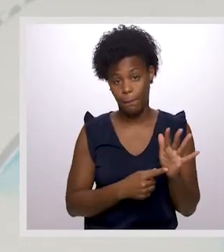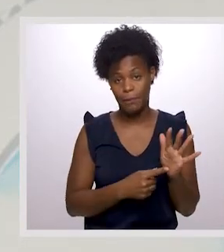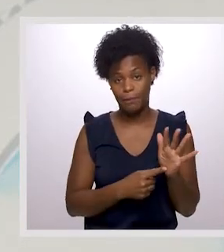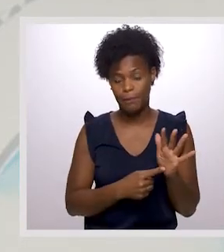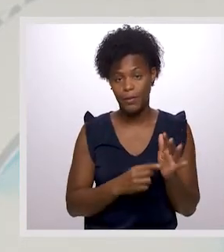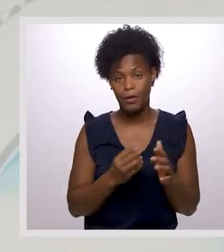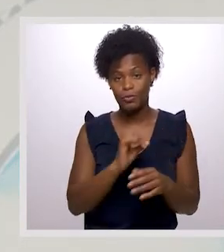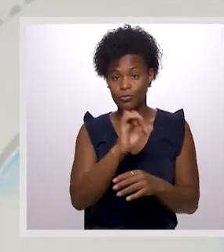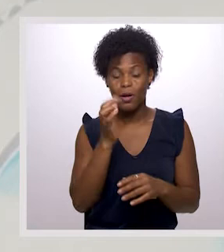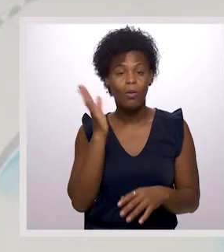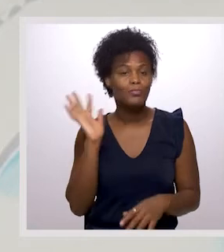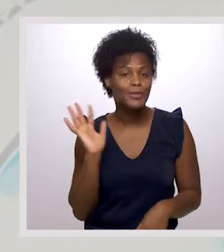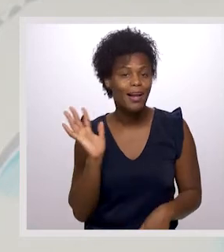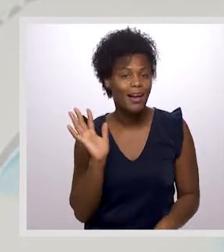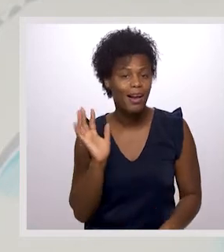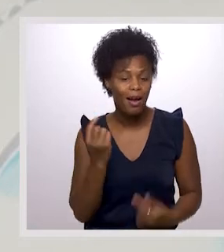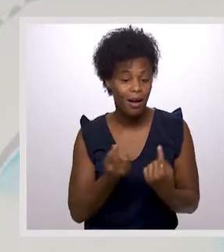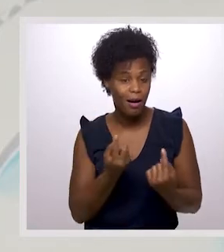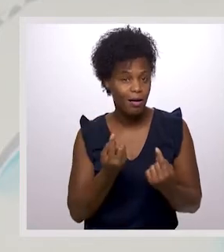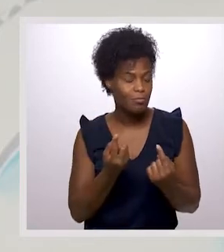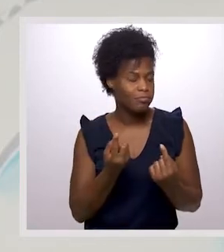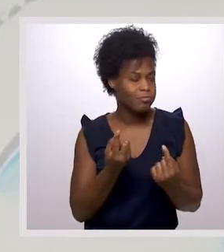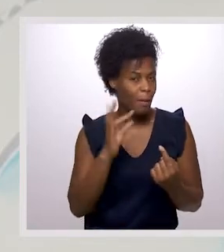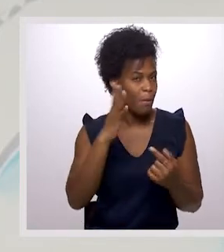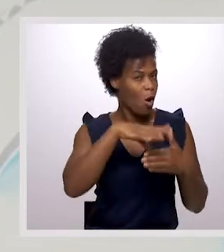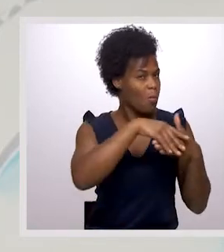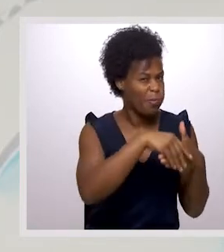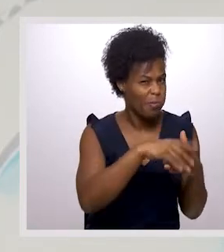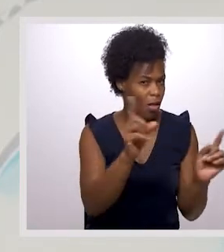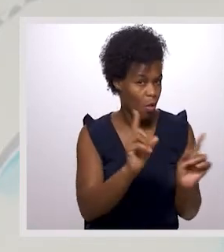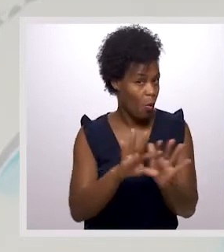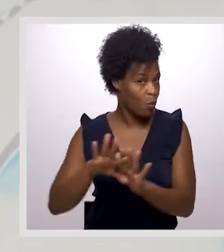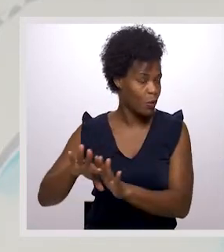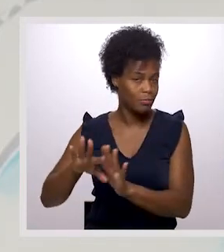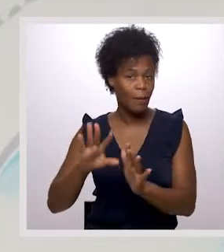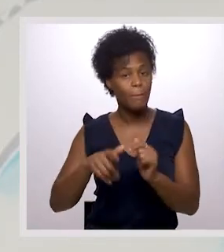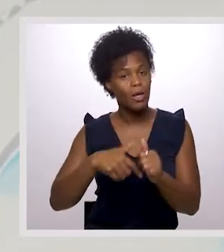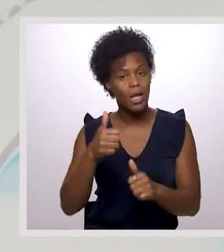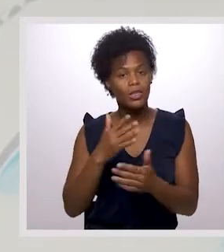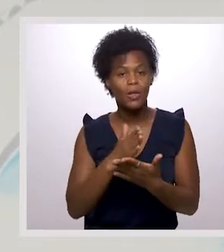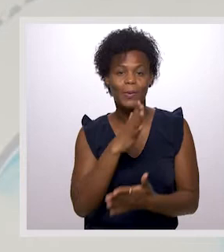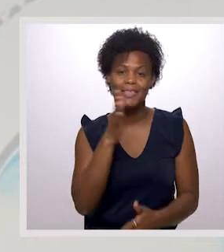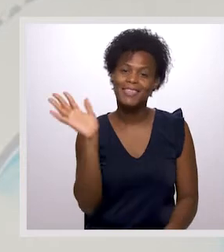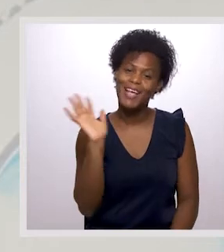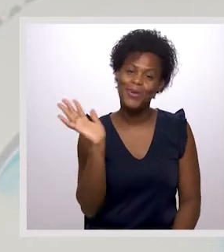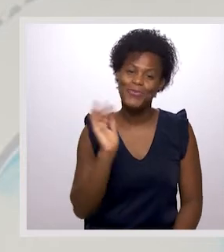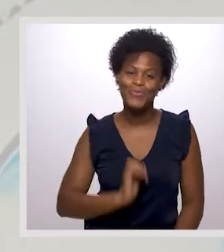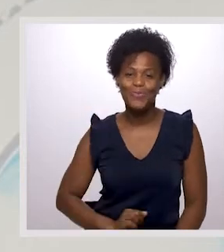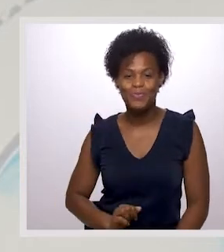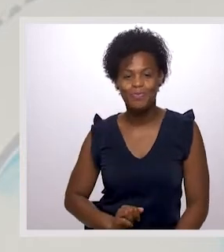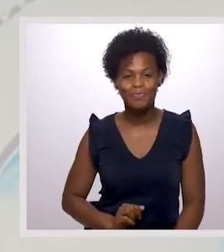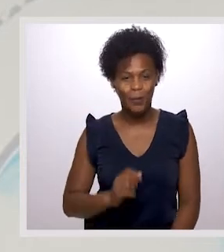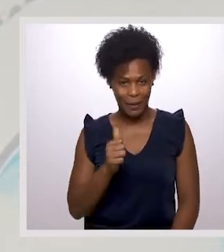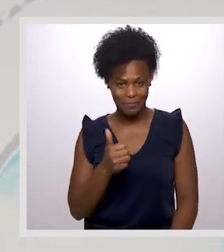vous saluez quelqu'un, il faut éviter de serrer la main. C'est mieux juste de dire « salut ».